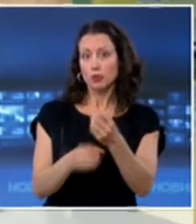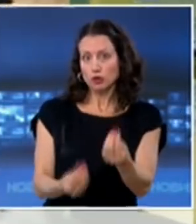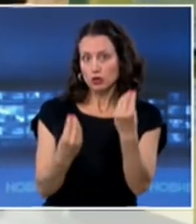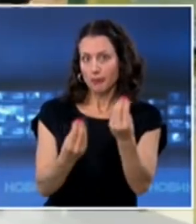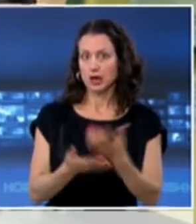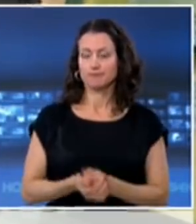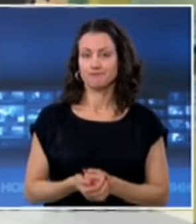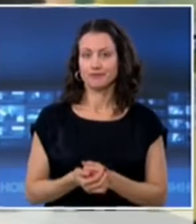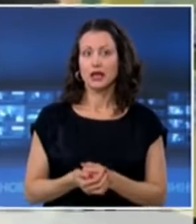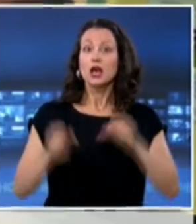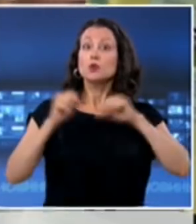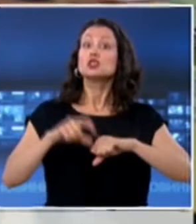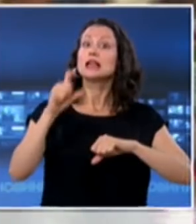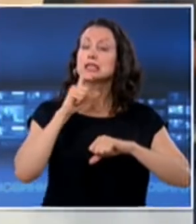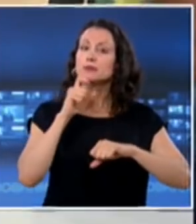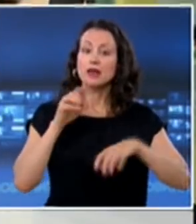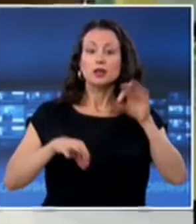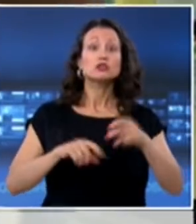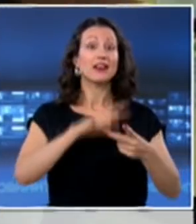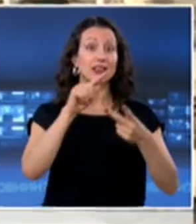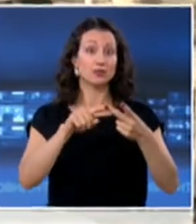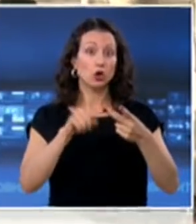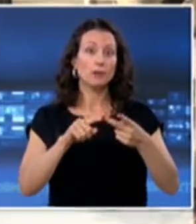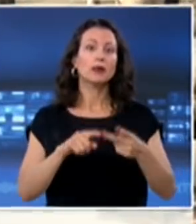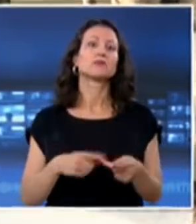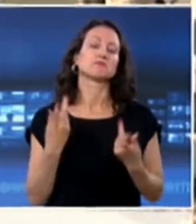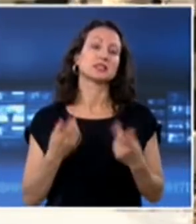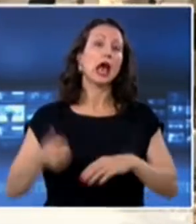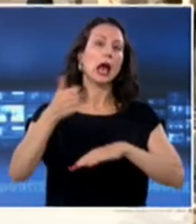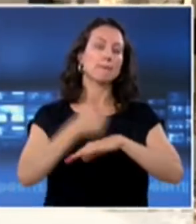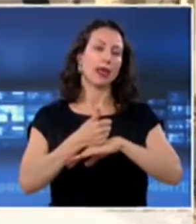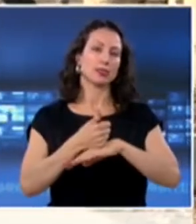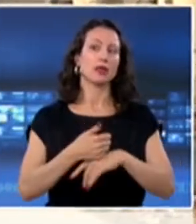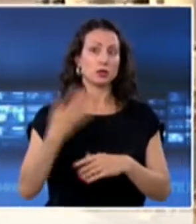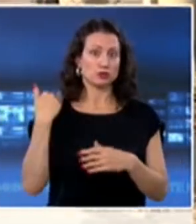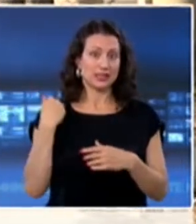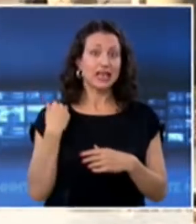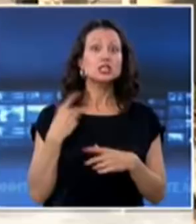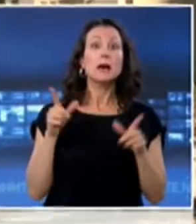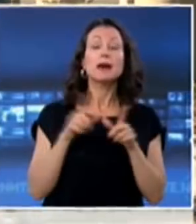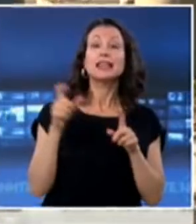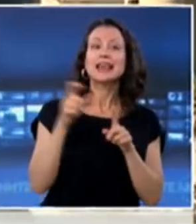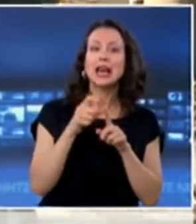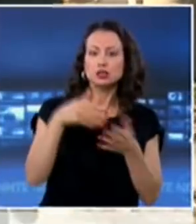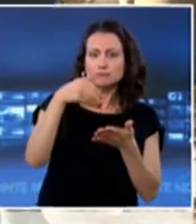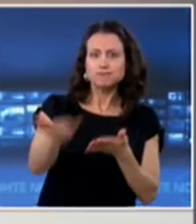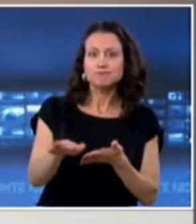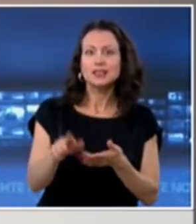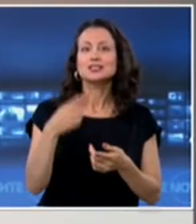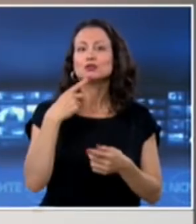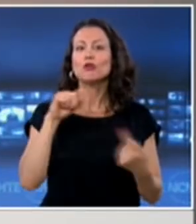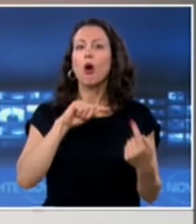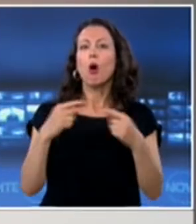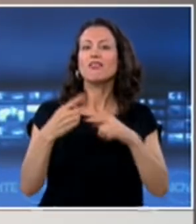В община Септември гласуват за втори път през последната година за кмет, след като досегашният Марин Рачев беше отстранен заради конфликт на интереси.